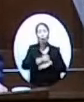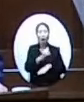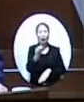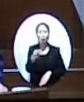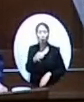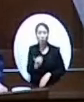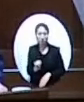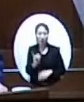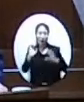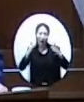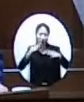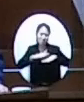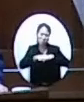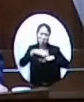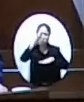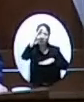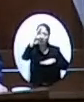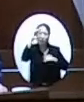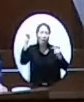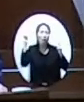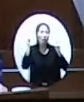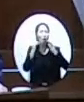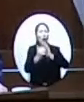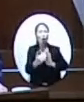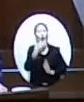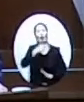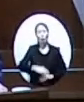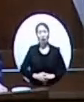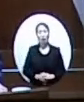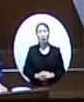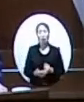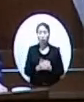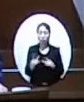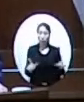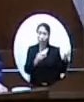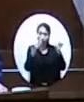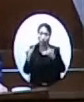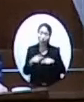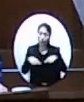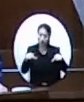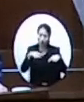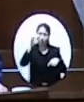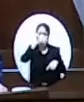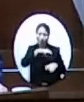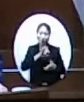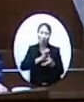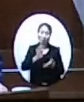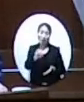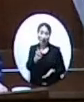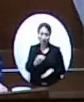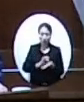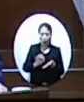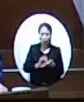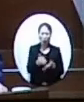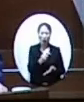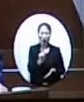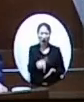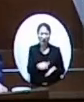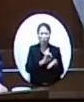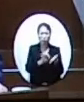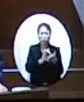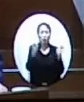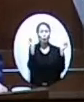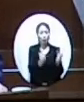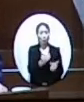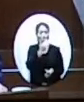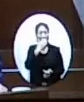소화기 피부 질환에 효과적입니다. 따라서 일상생활에서 EM을 사용하면 화학 제품의 사용을